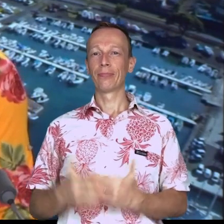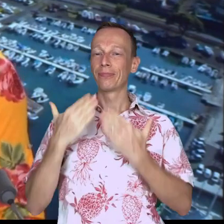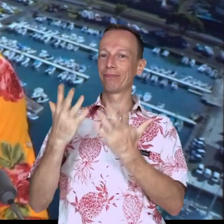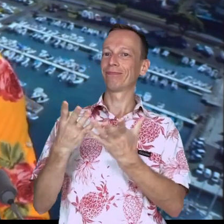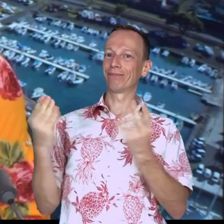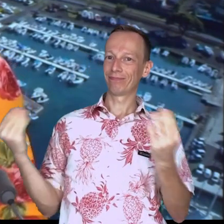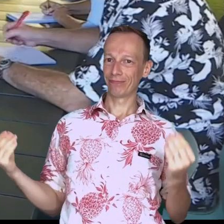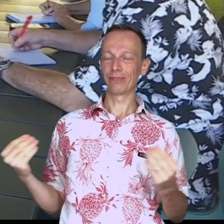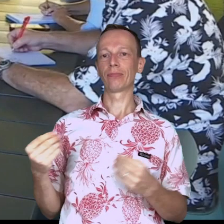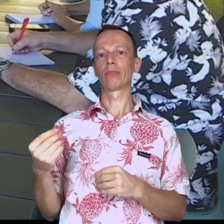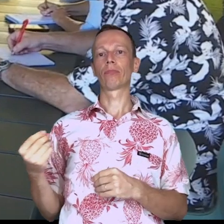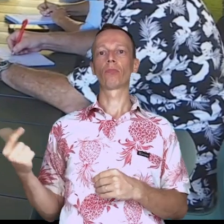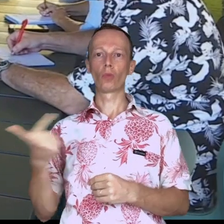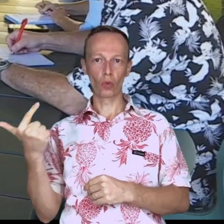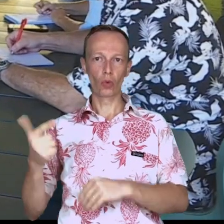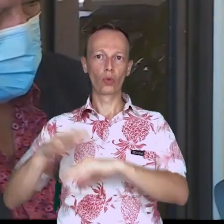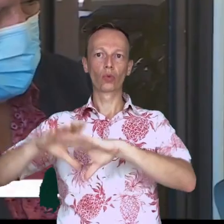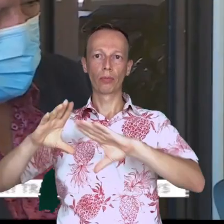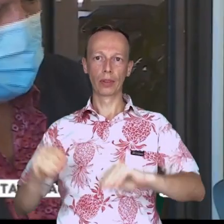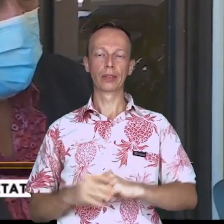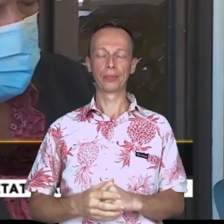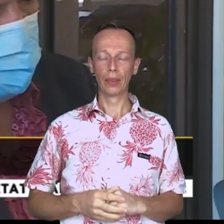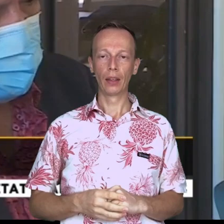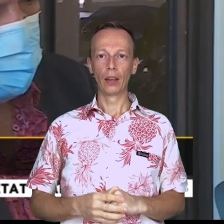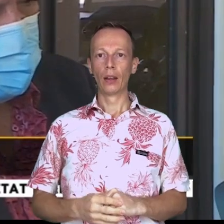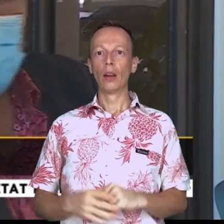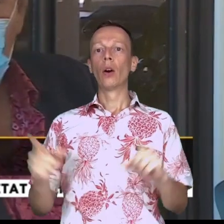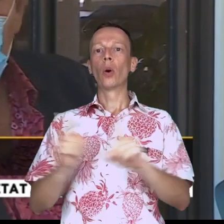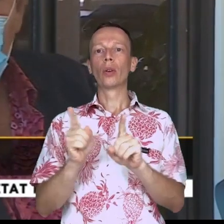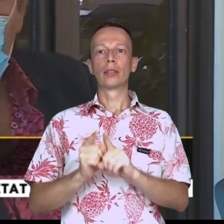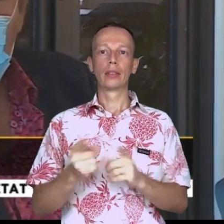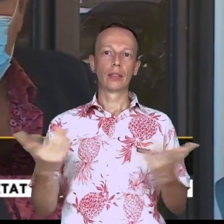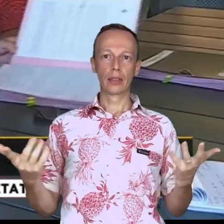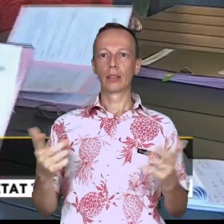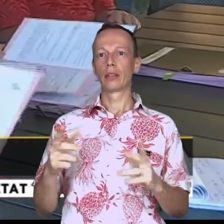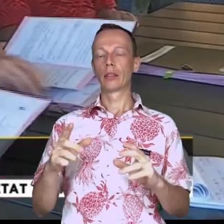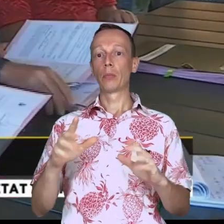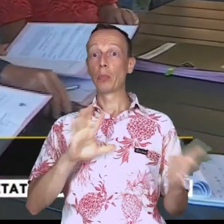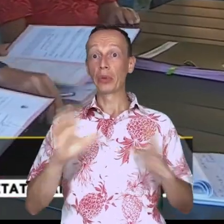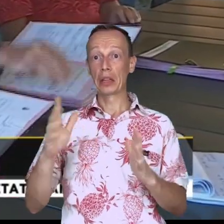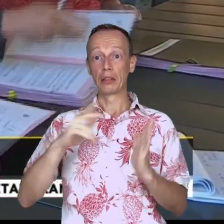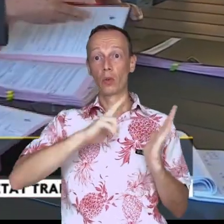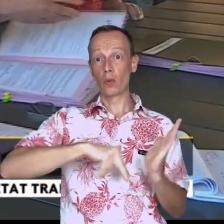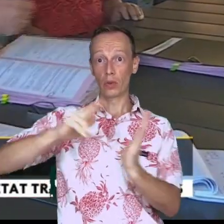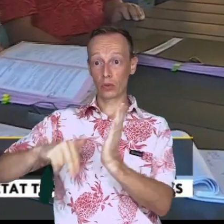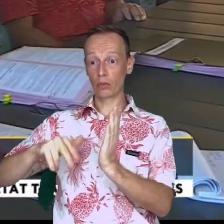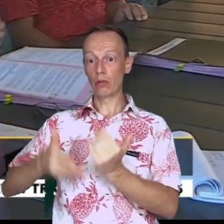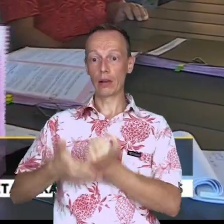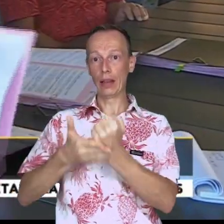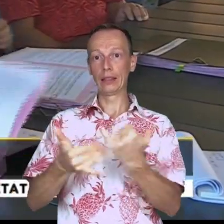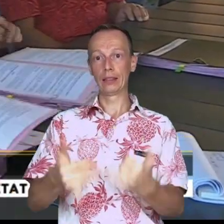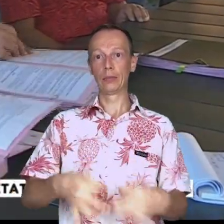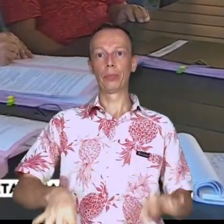Le pays a décidé de confier la gestion des aérodromes de Bora Bora, Ayatea et Rangiroa à l'aéroport de Tahiti. La convention entre le